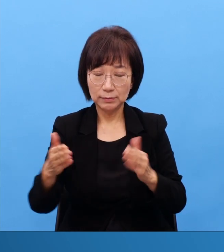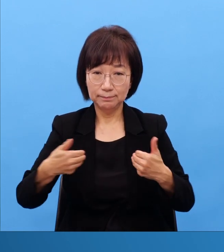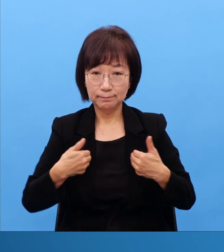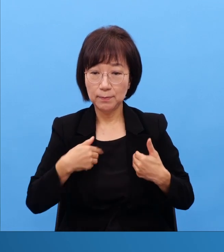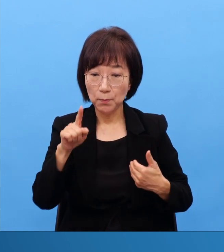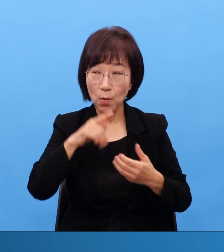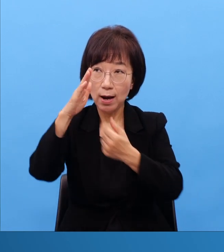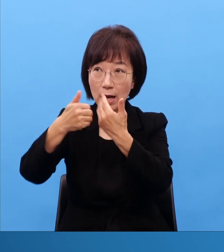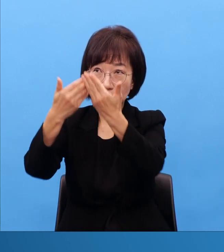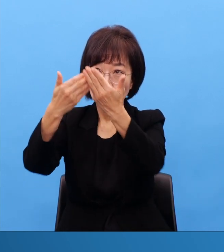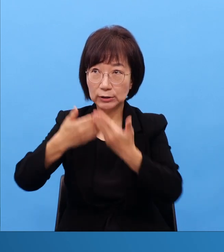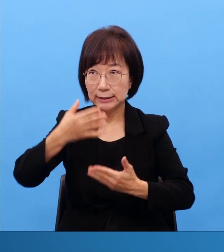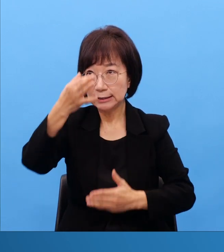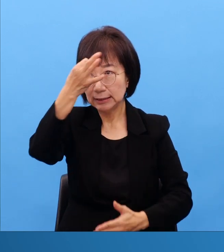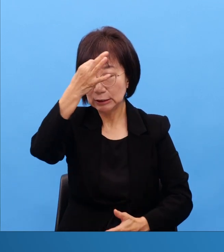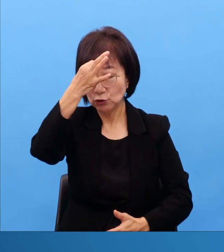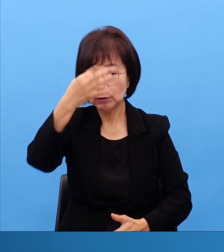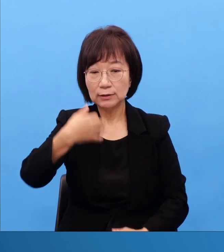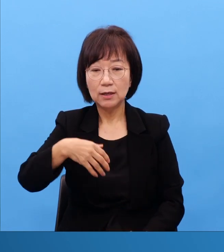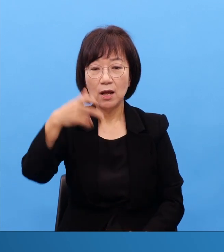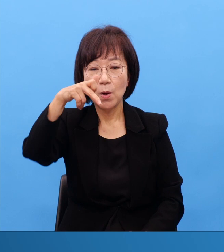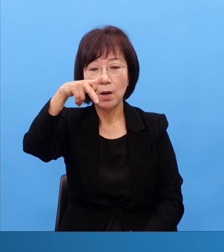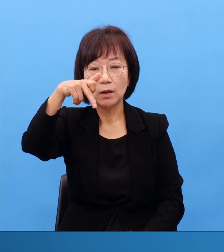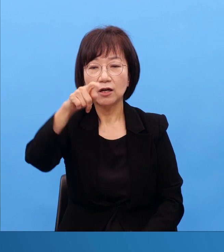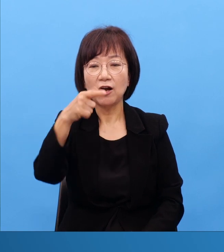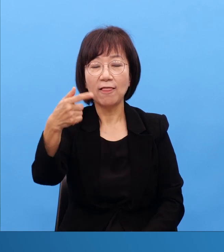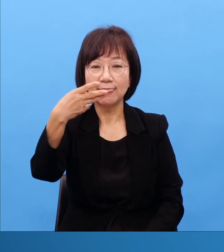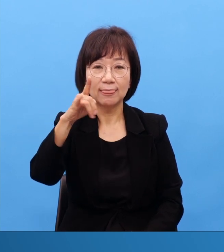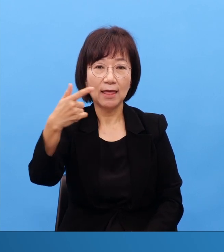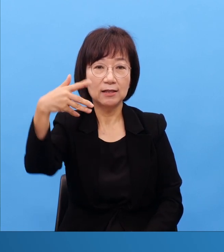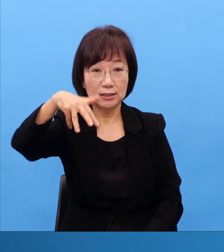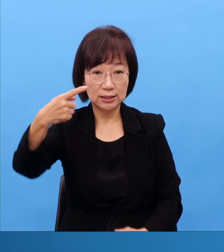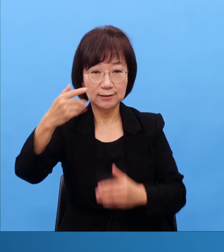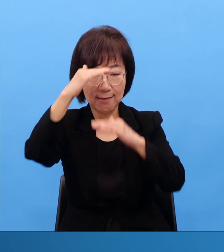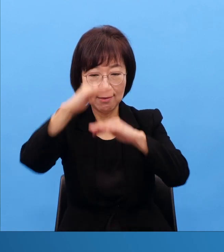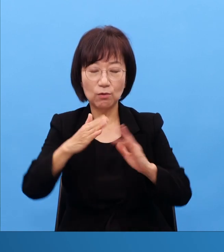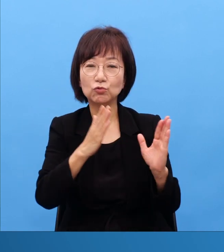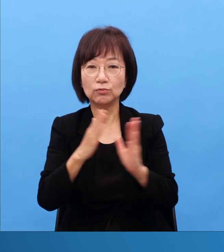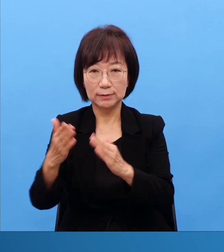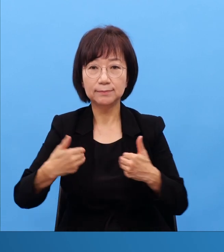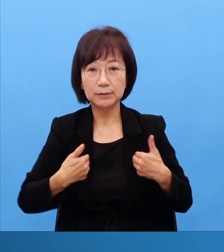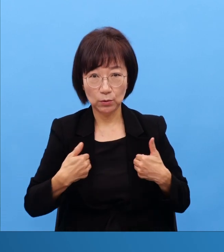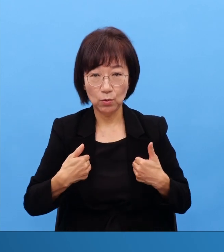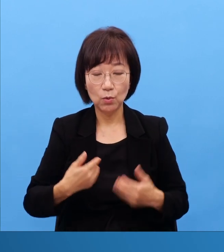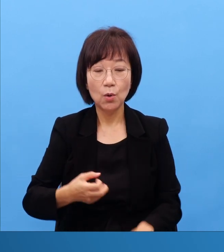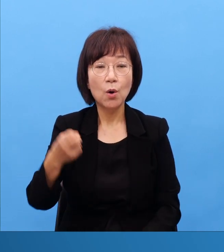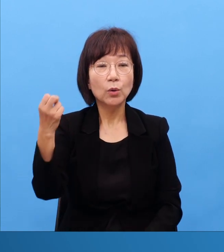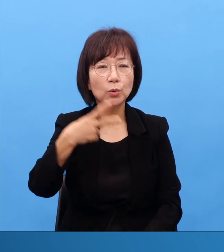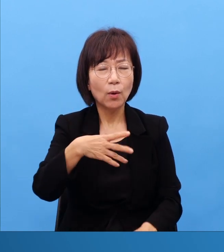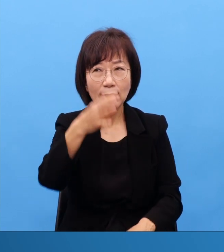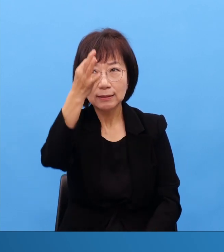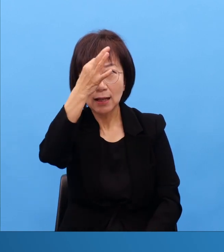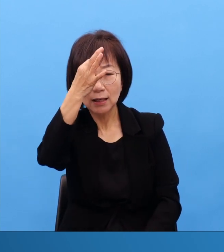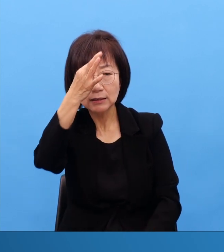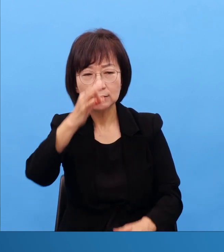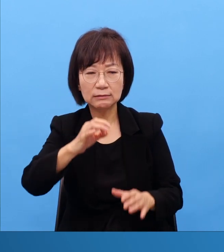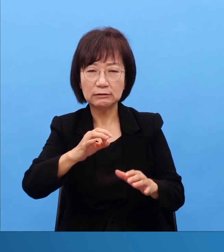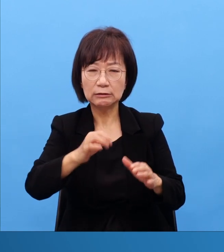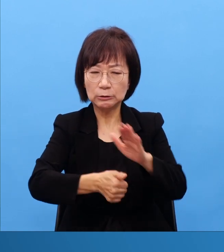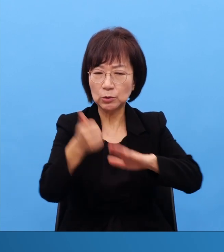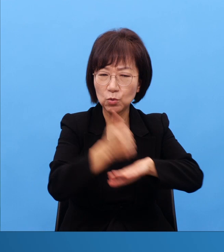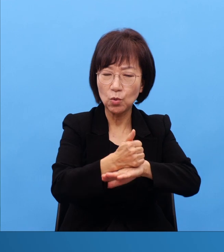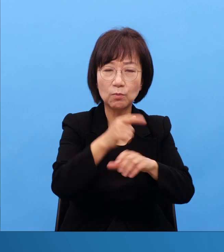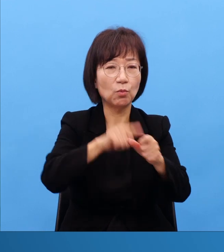달란트와 콘텐츠를 발견하는 것이라고 강조했습니다. 또 달란트는 성공이 목적이 아닌 세계를 살리는 데